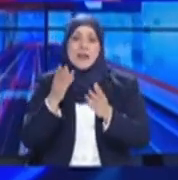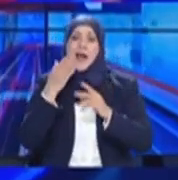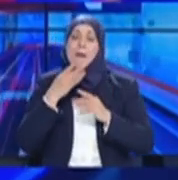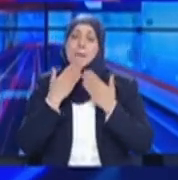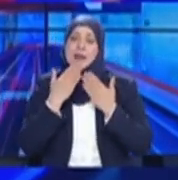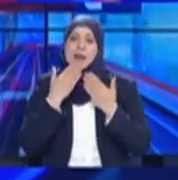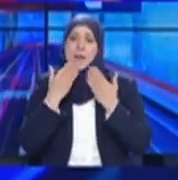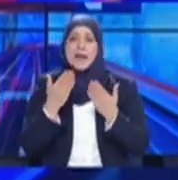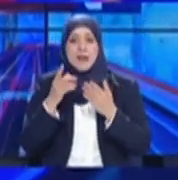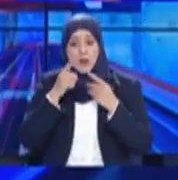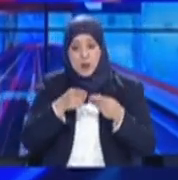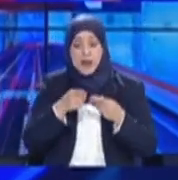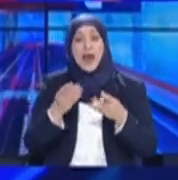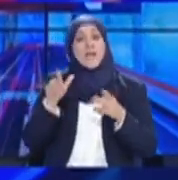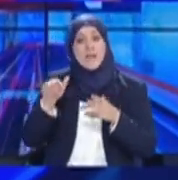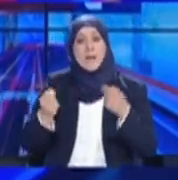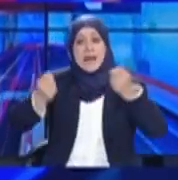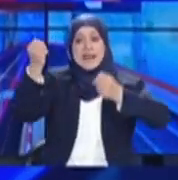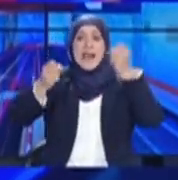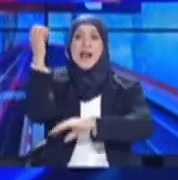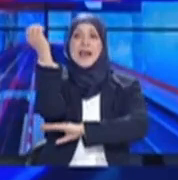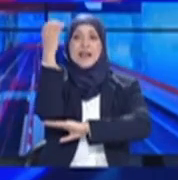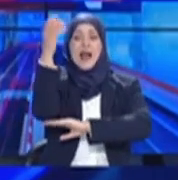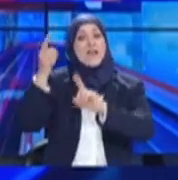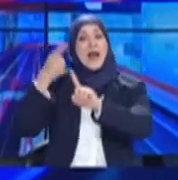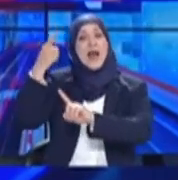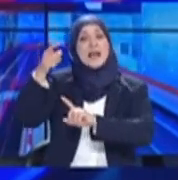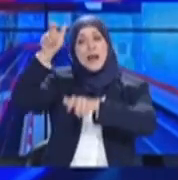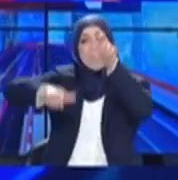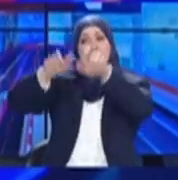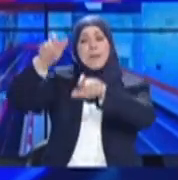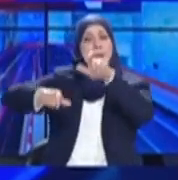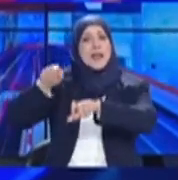وانا سياره اسعاف خاطر شفنا